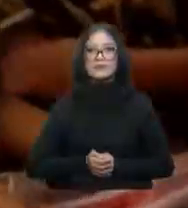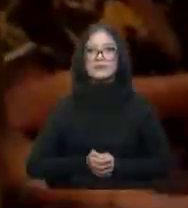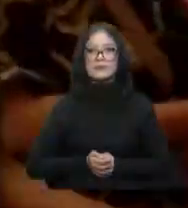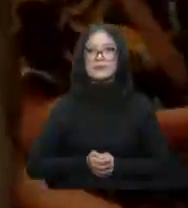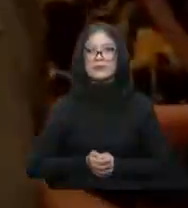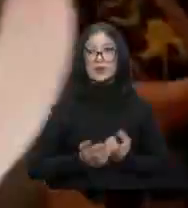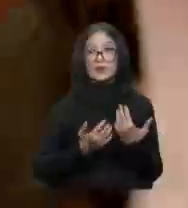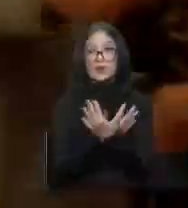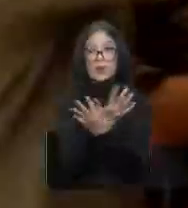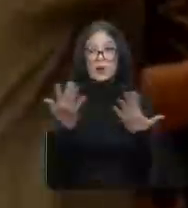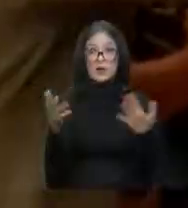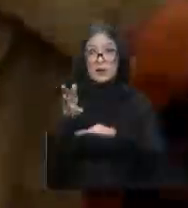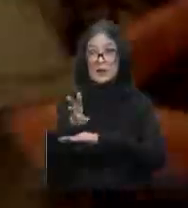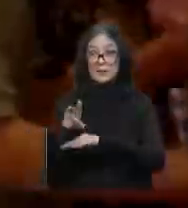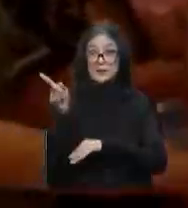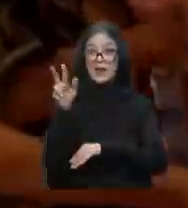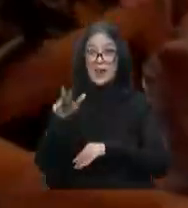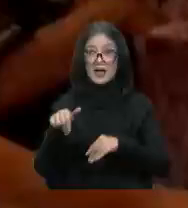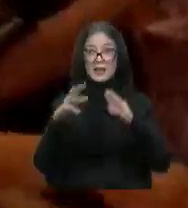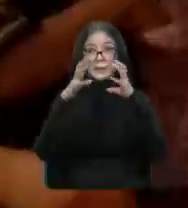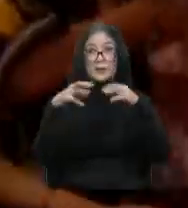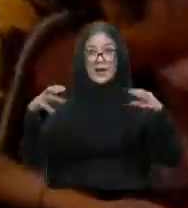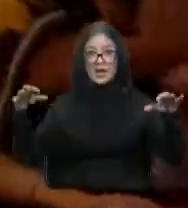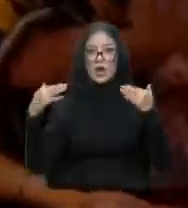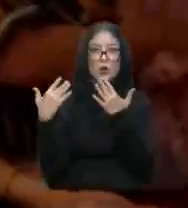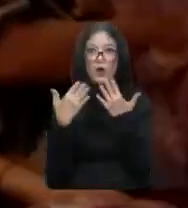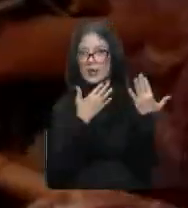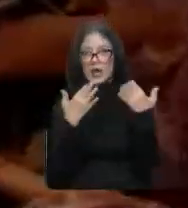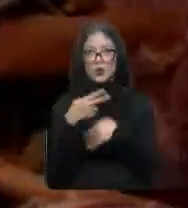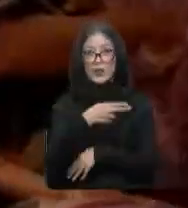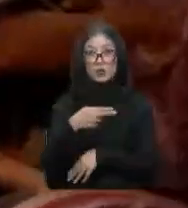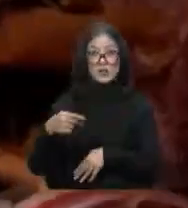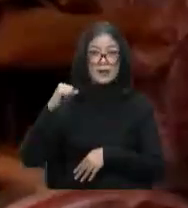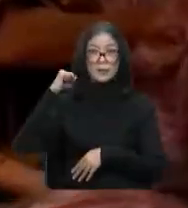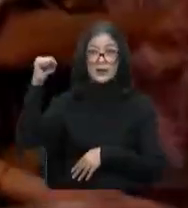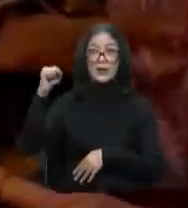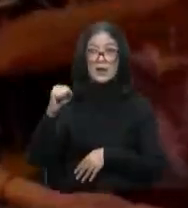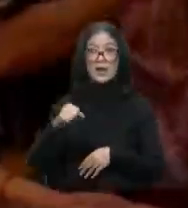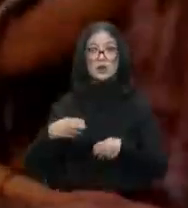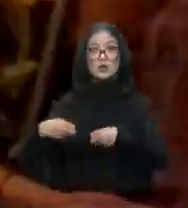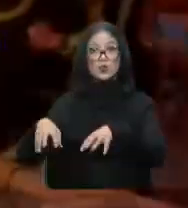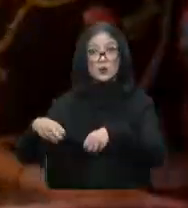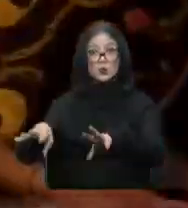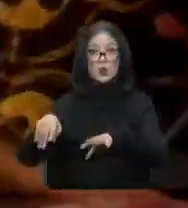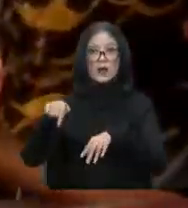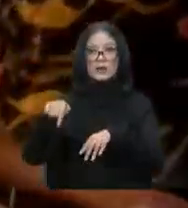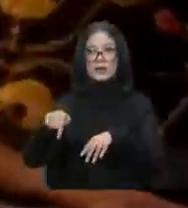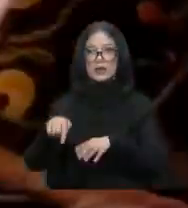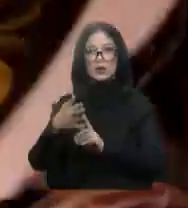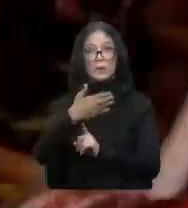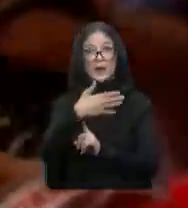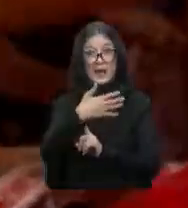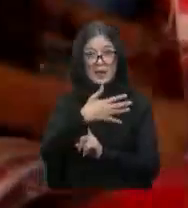Pemirsa, jelang perayaan Hari Kemerdekaan Republik Indonesia, ini banyak sekali sejumlah pedagang musiman yang mulai berjualan atribut ataupun bendera